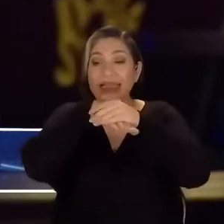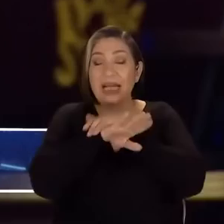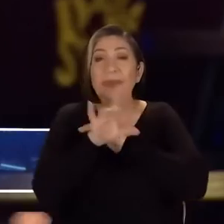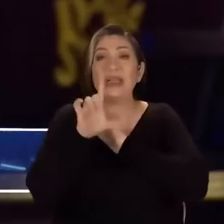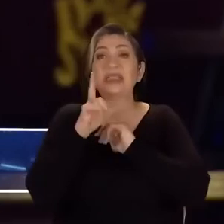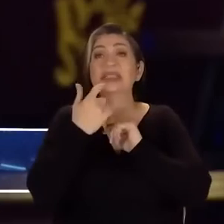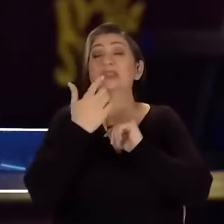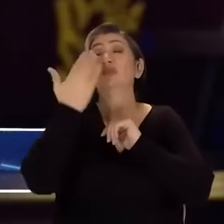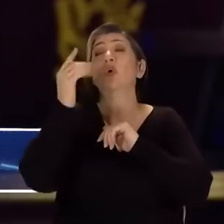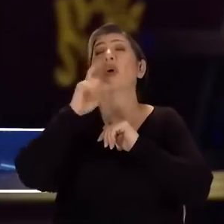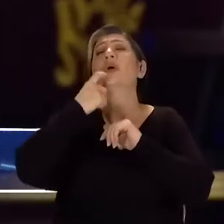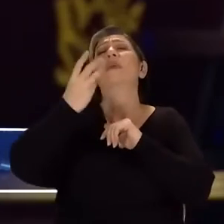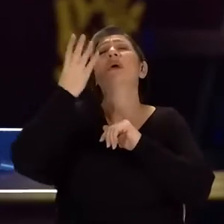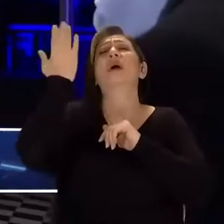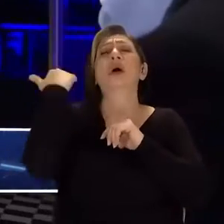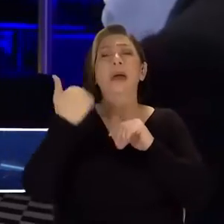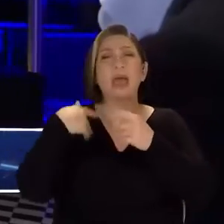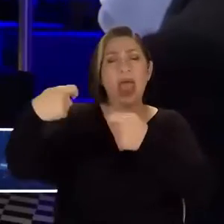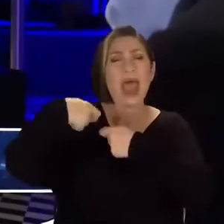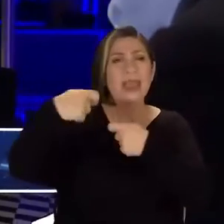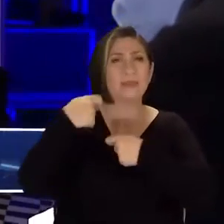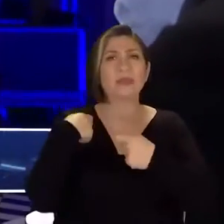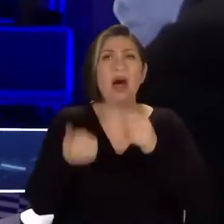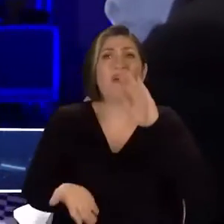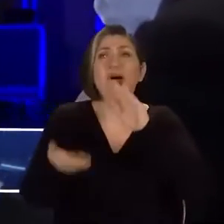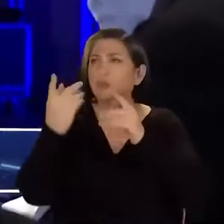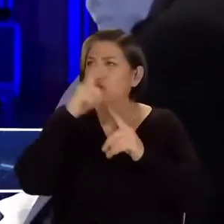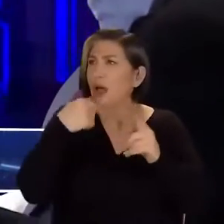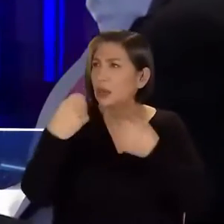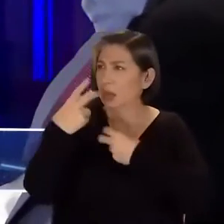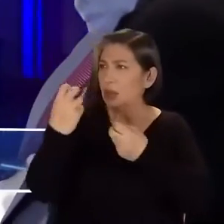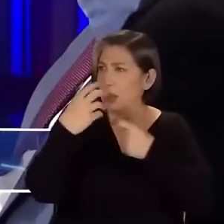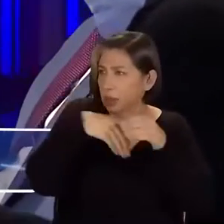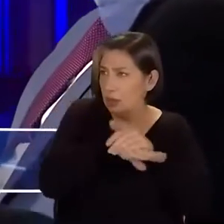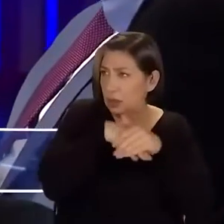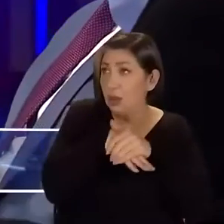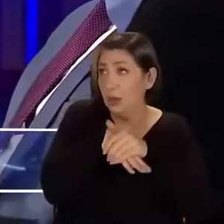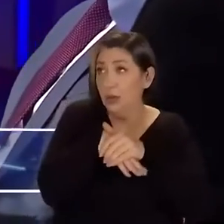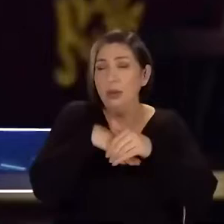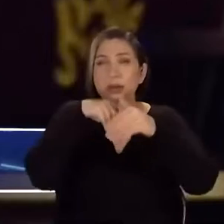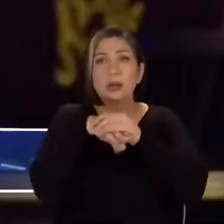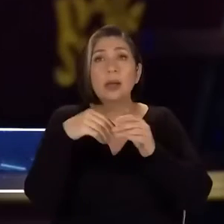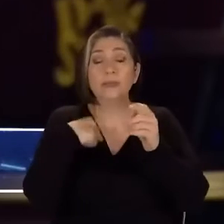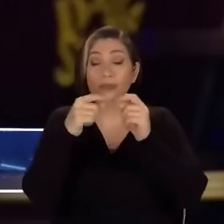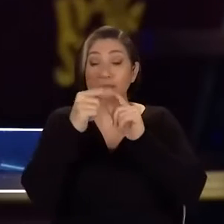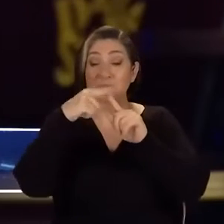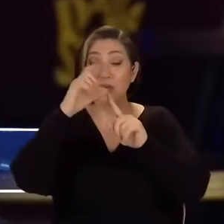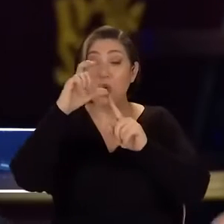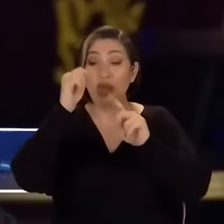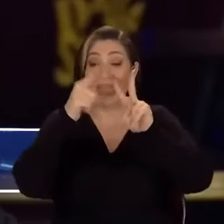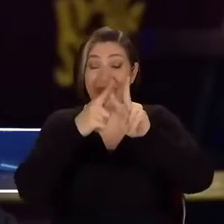ihtiyacımız geçmiş 10 yıllar içerisindeki öğrenimlerimiz nedeniyle daha yüksek. Dolayısıyla Bitcoin bizler için belki farklı bir anlam ifade